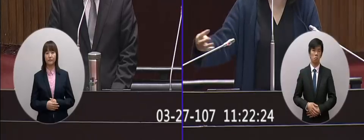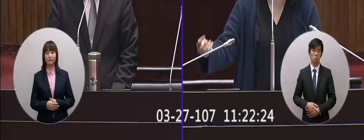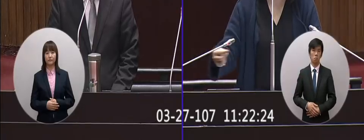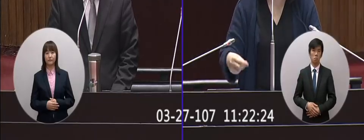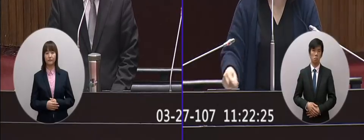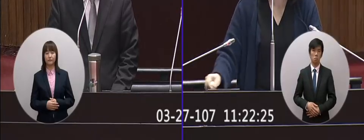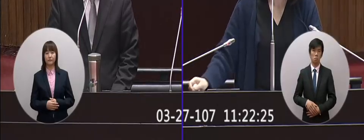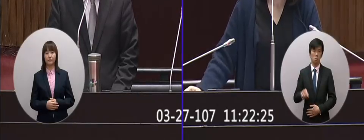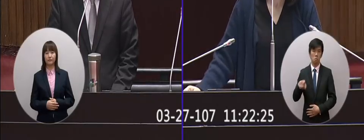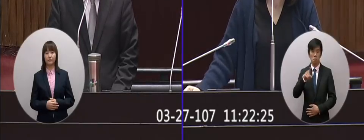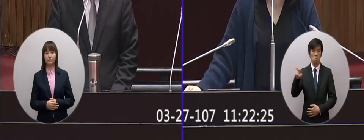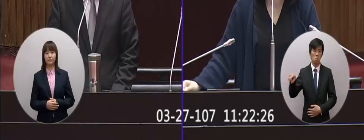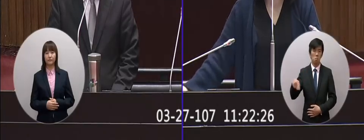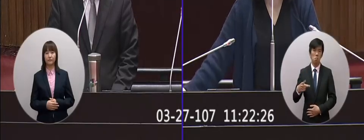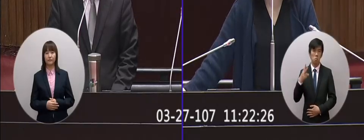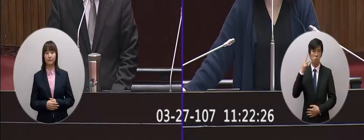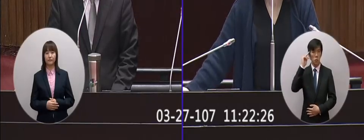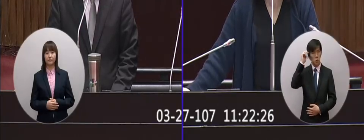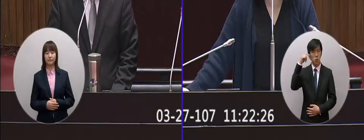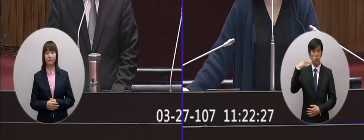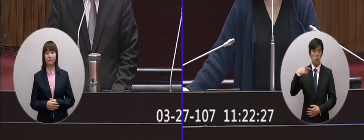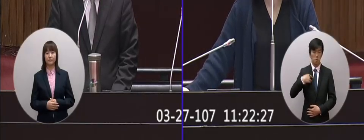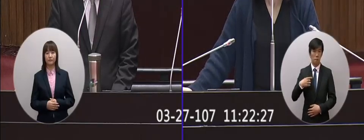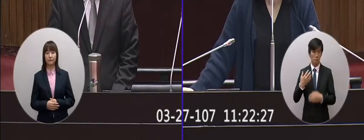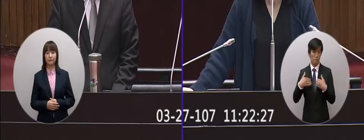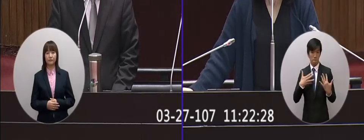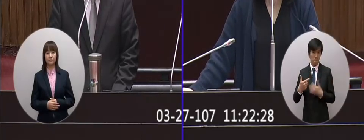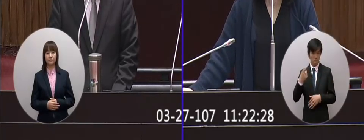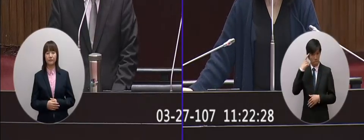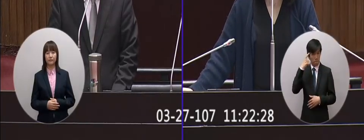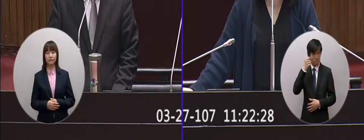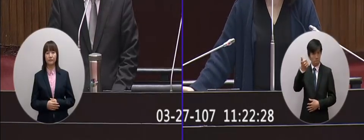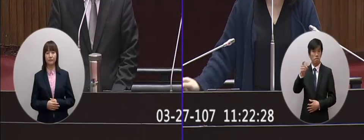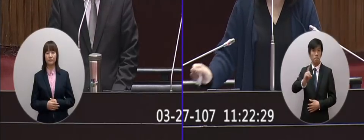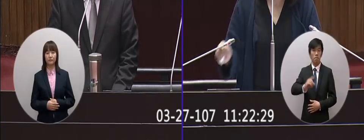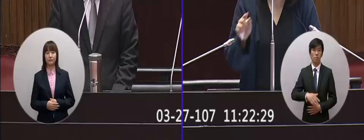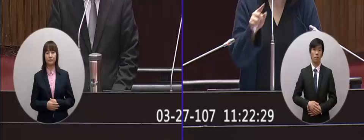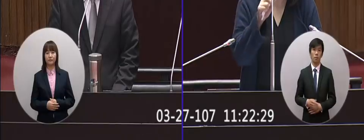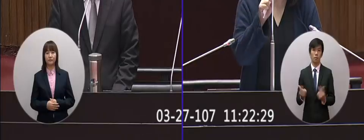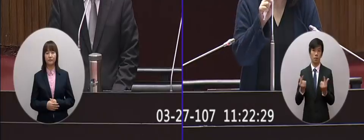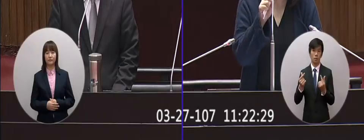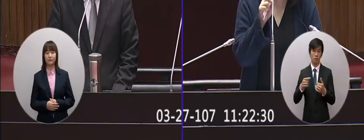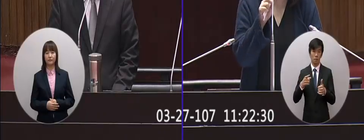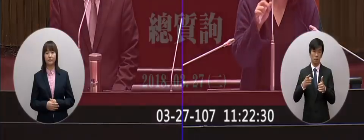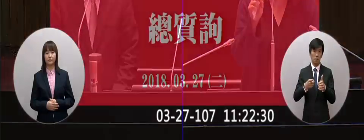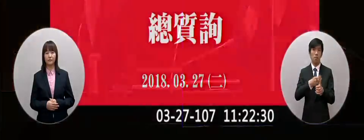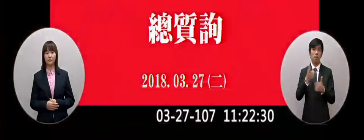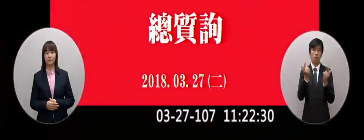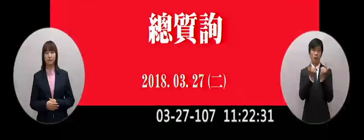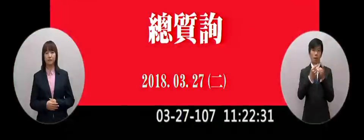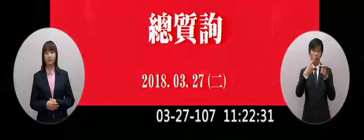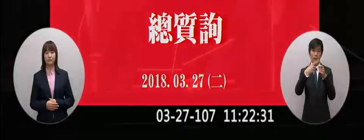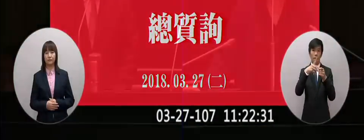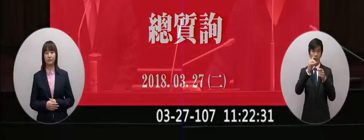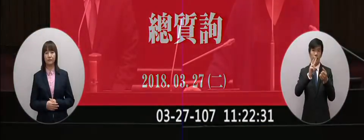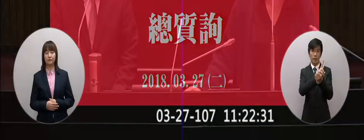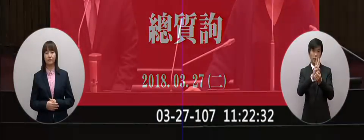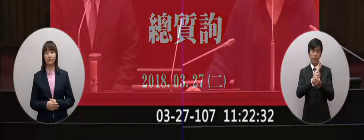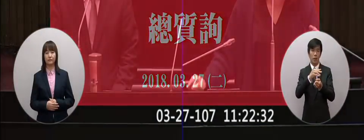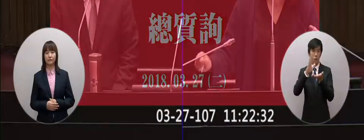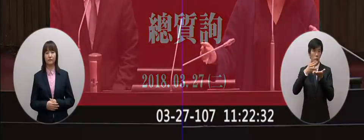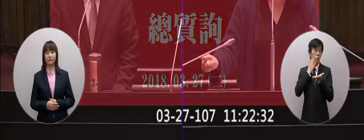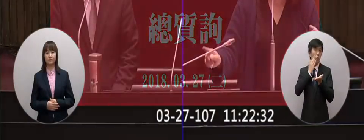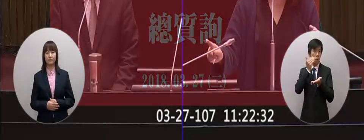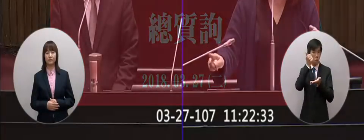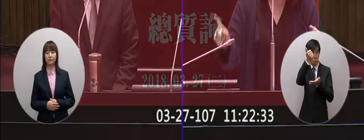说很多的事情是很受欢迎的，譬如首届的台北米其林指南出炉了，非常多的人去